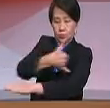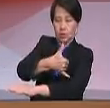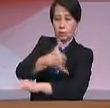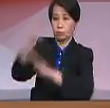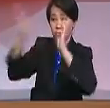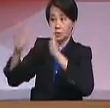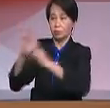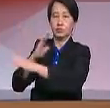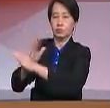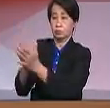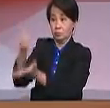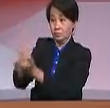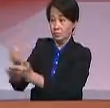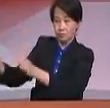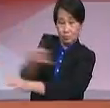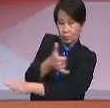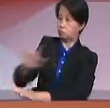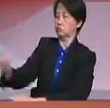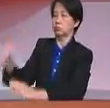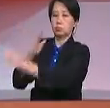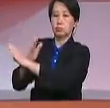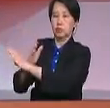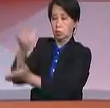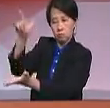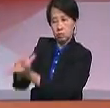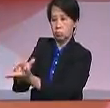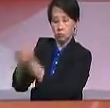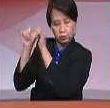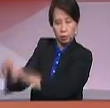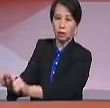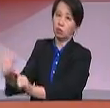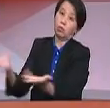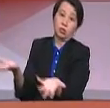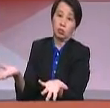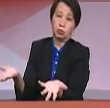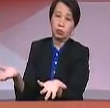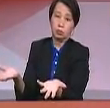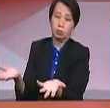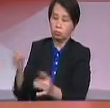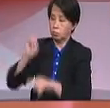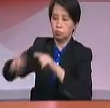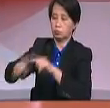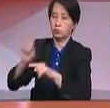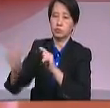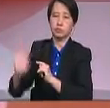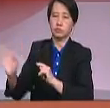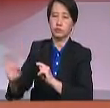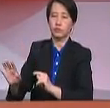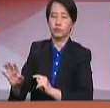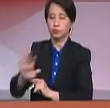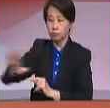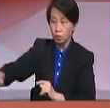melepasi immigration. Jadi mereka boleh berada di airport sampai bila-bila pun. Jadi kita tak benarkan